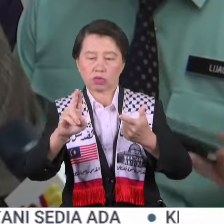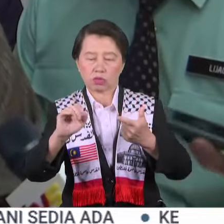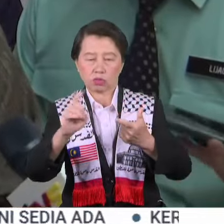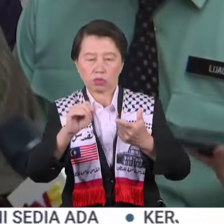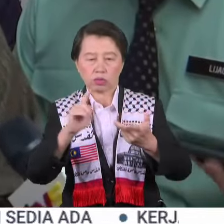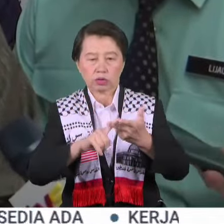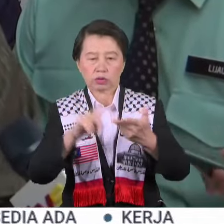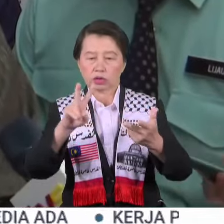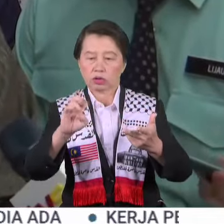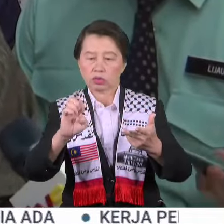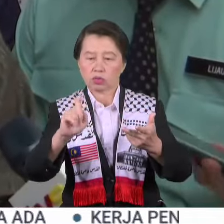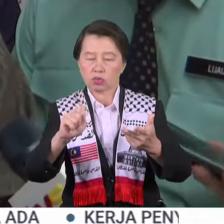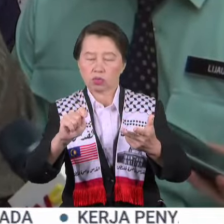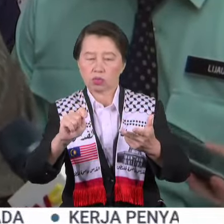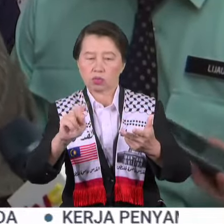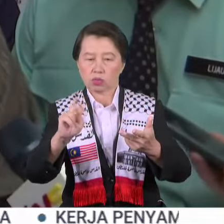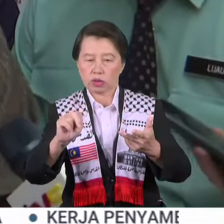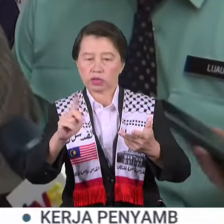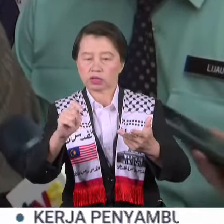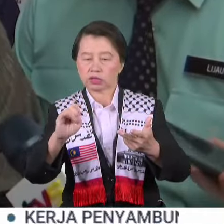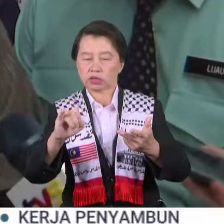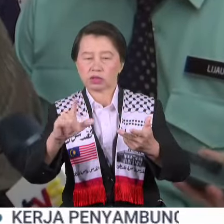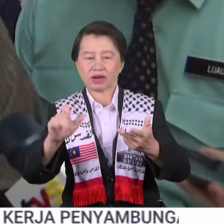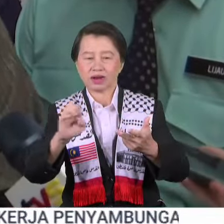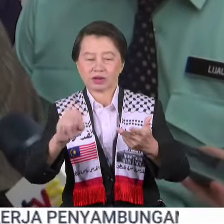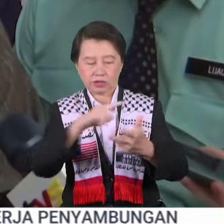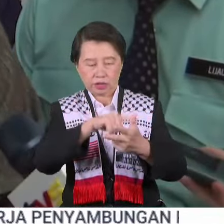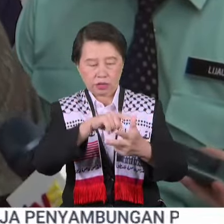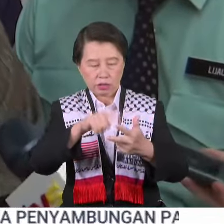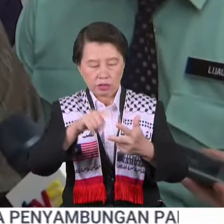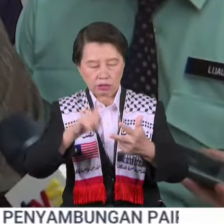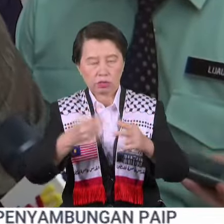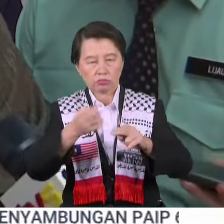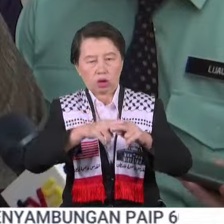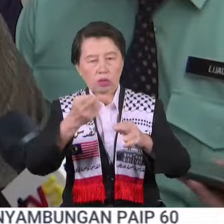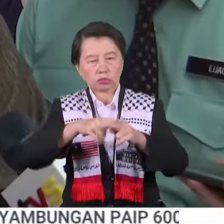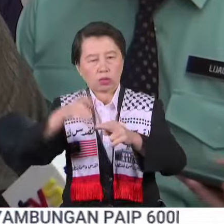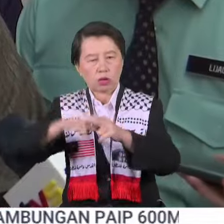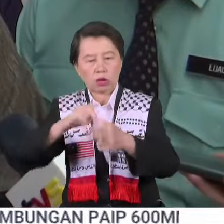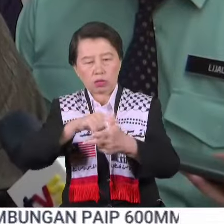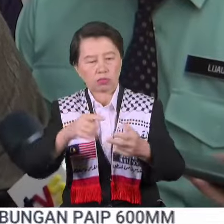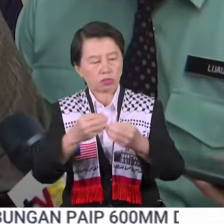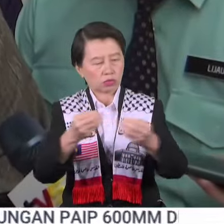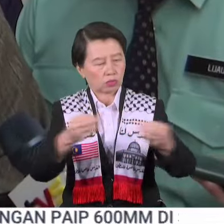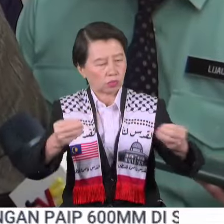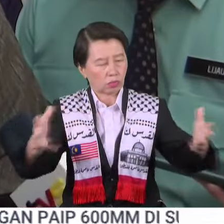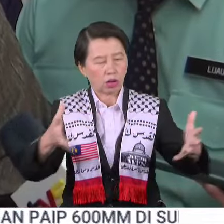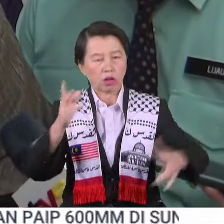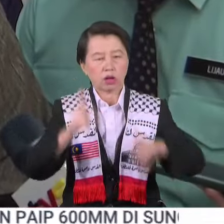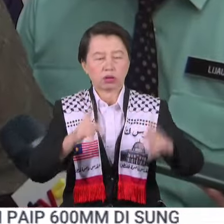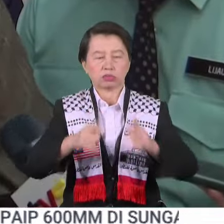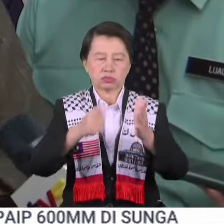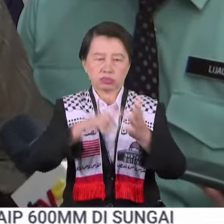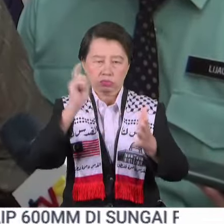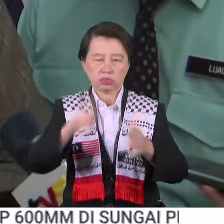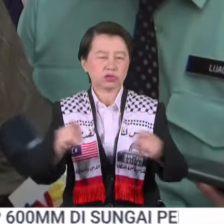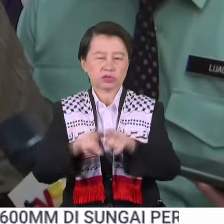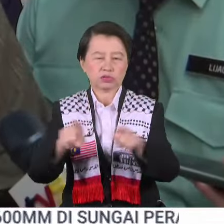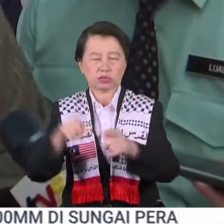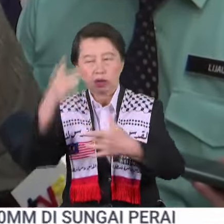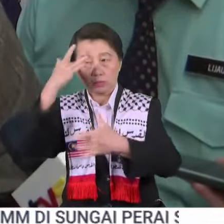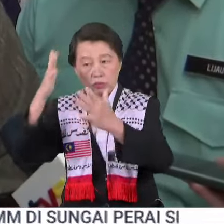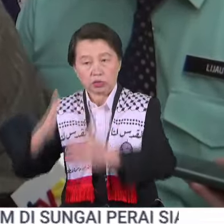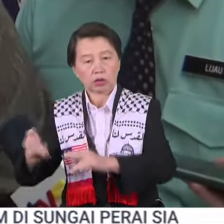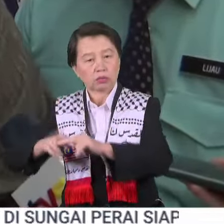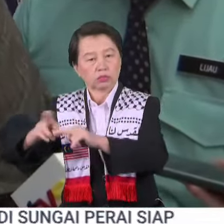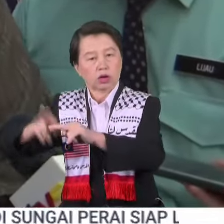ventilator pertambahan ventilator jumlah pesakit kita yang macam pediatrik semakin bertambah jadi keperluan ni memang seiringlah sepatutnya